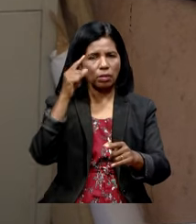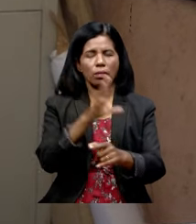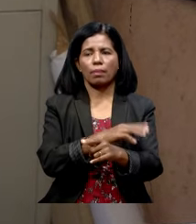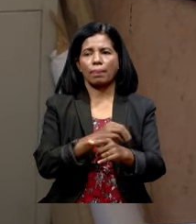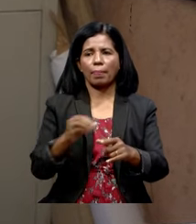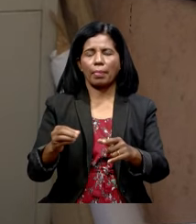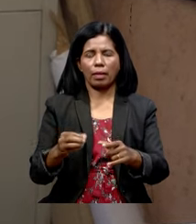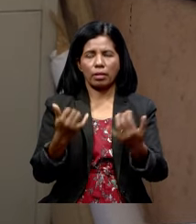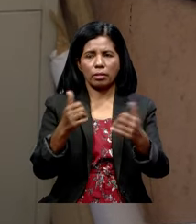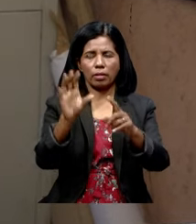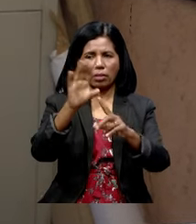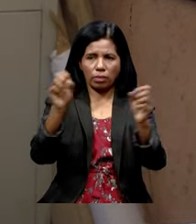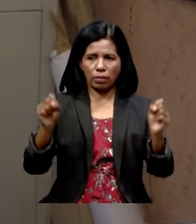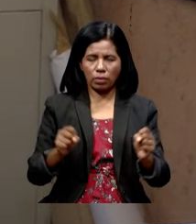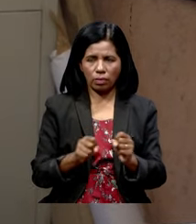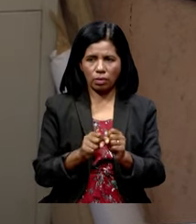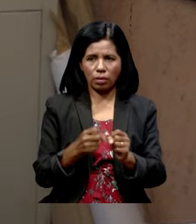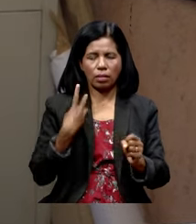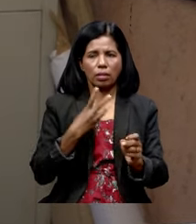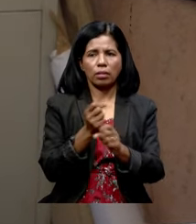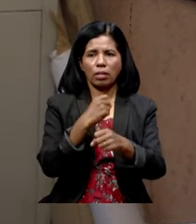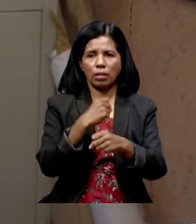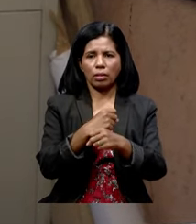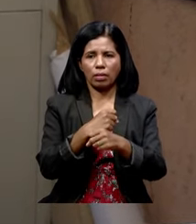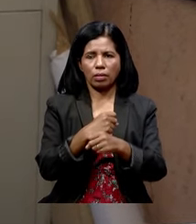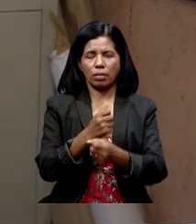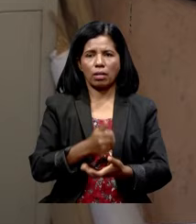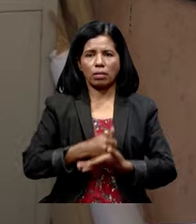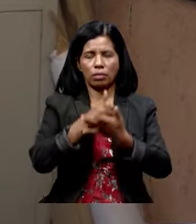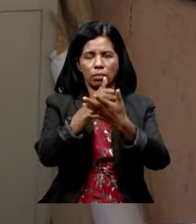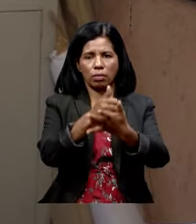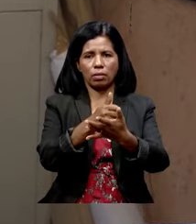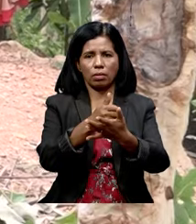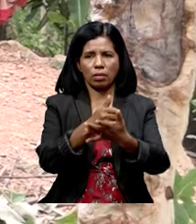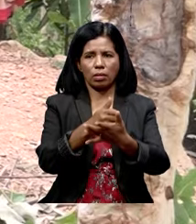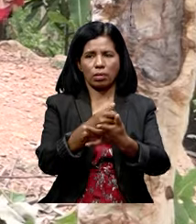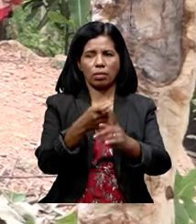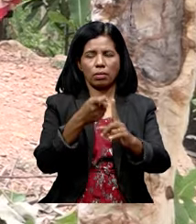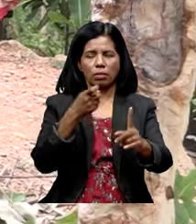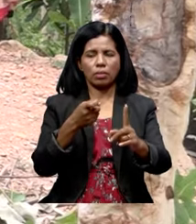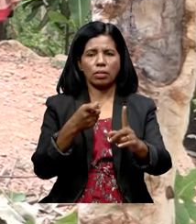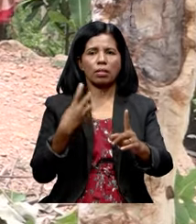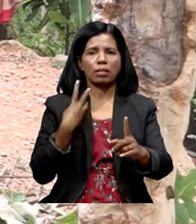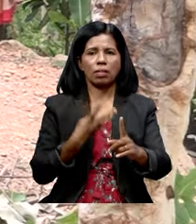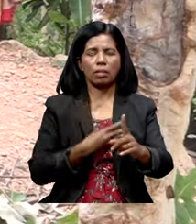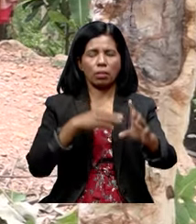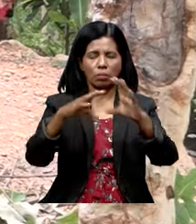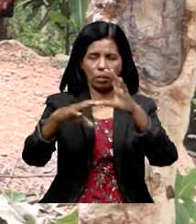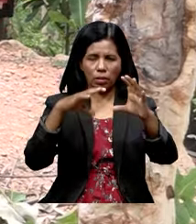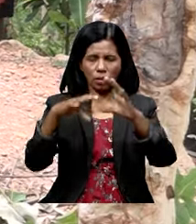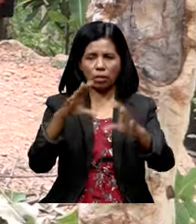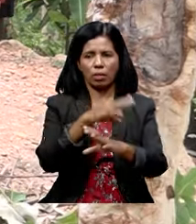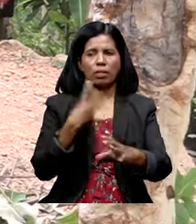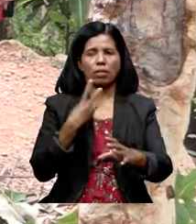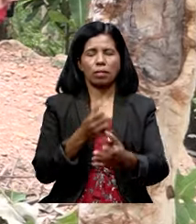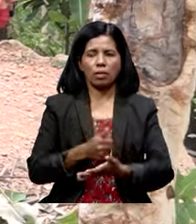me ban sa autoridade ita halona be itane atendimento ita leusi itane be sa autoridade ne ni ta